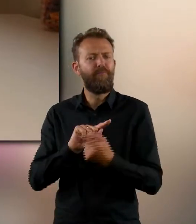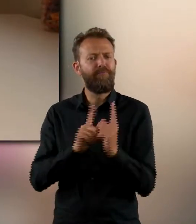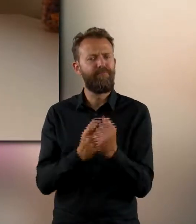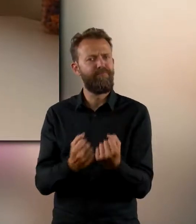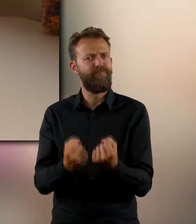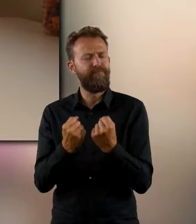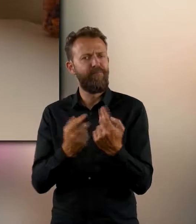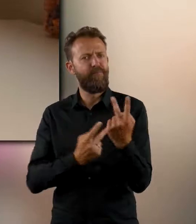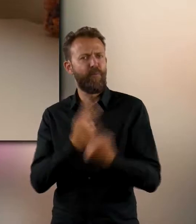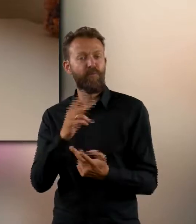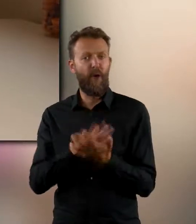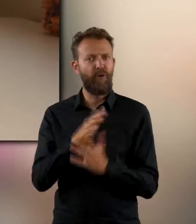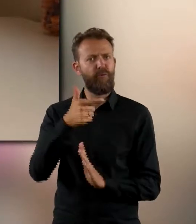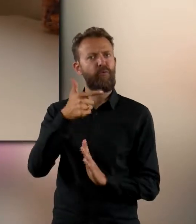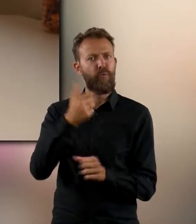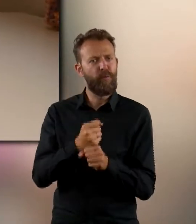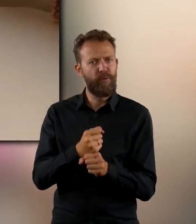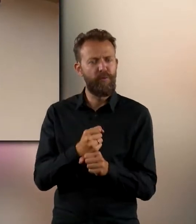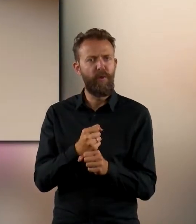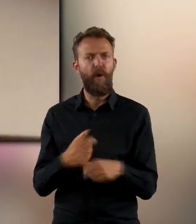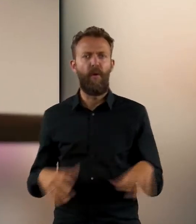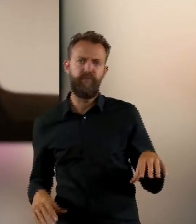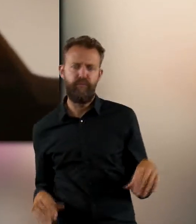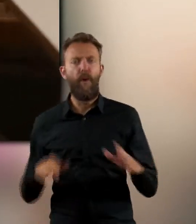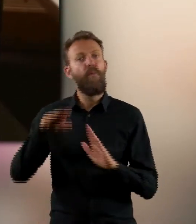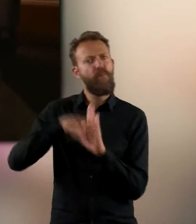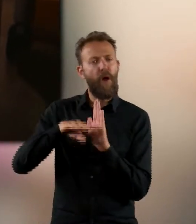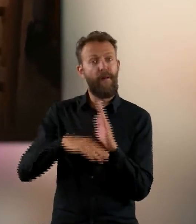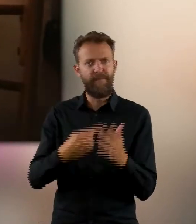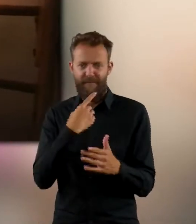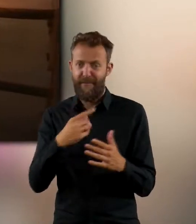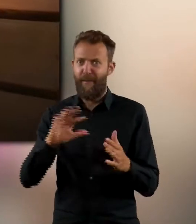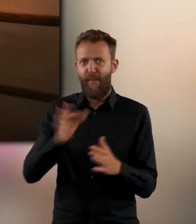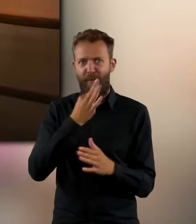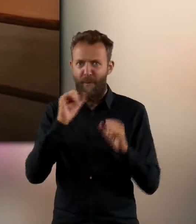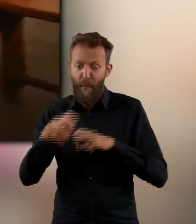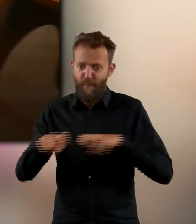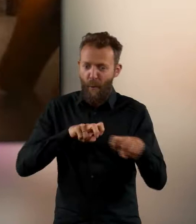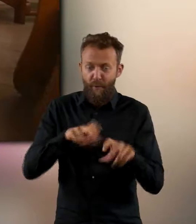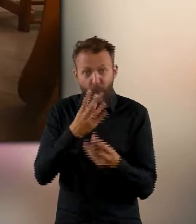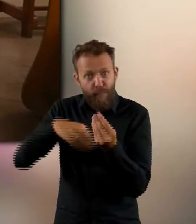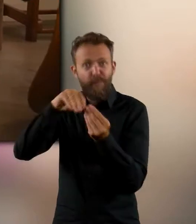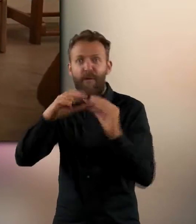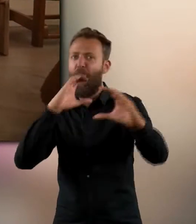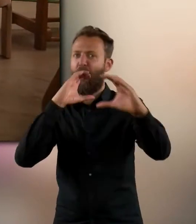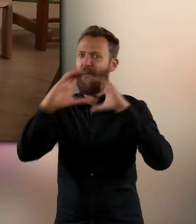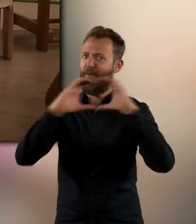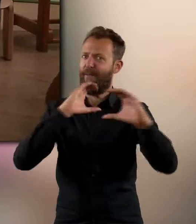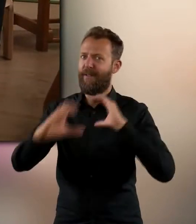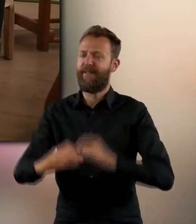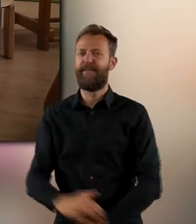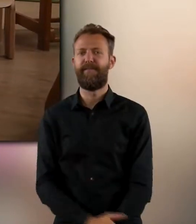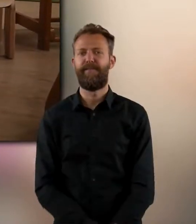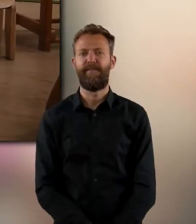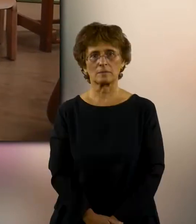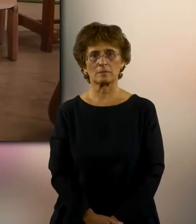tonus musculaire d'Antonin s'est renforcé. À 2 ans, il est moins hypotonique, ce qui lui permet non seulement de bouger, mais de